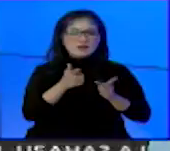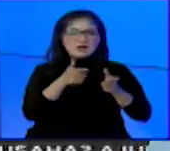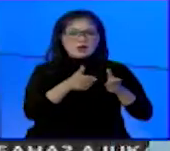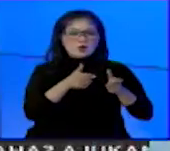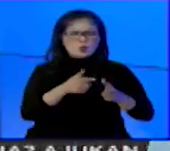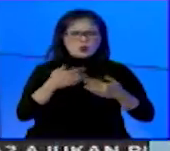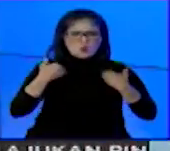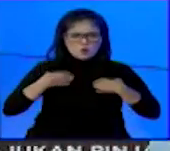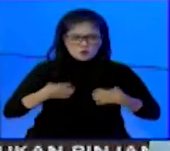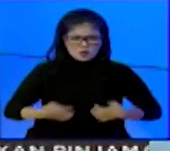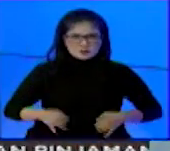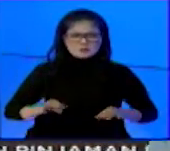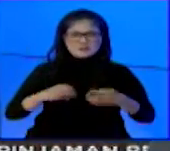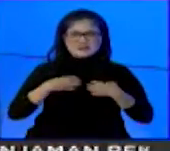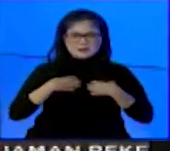jantung.